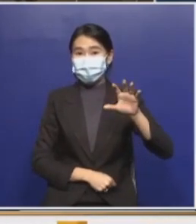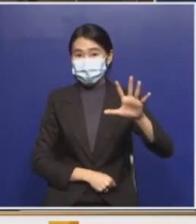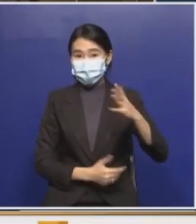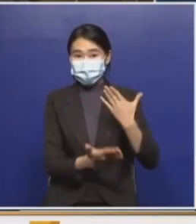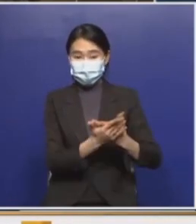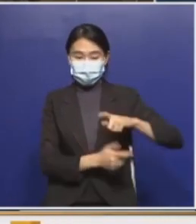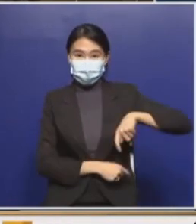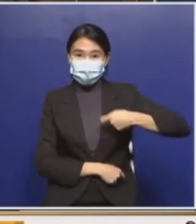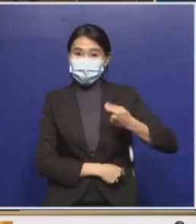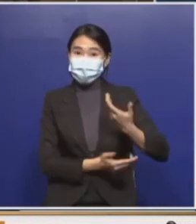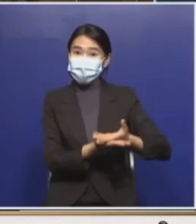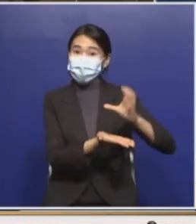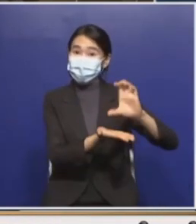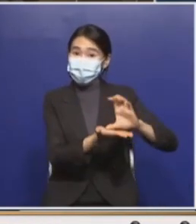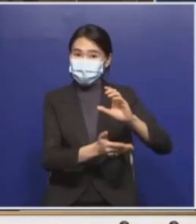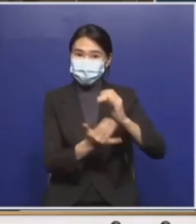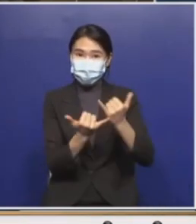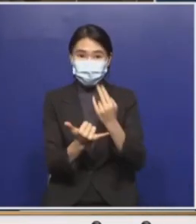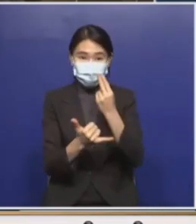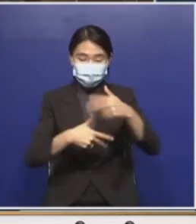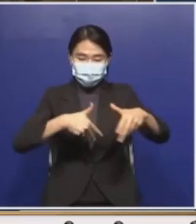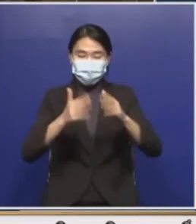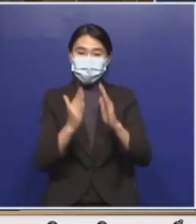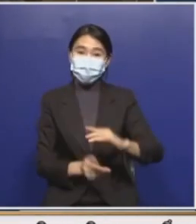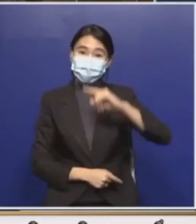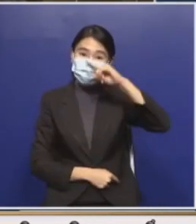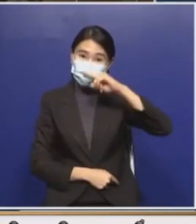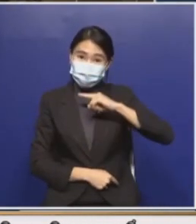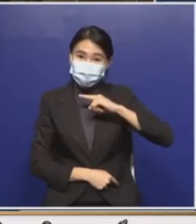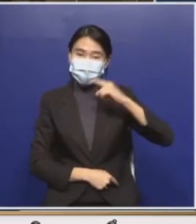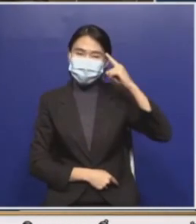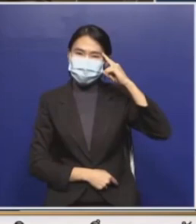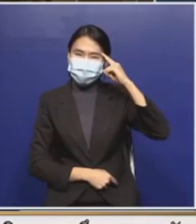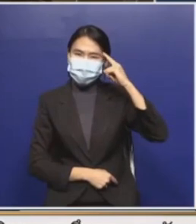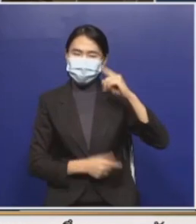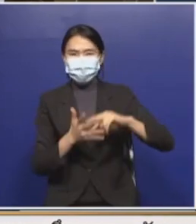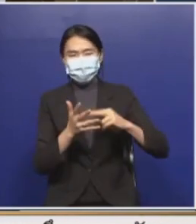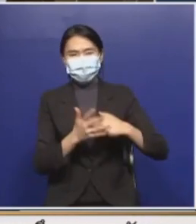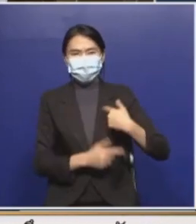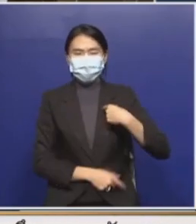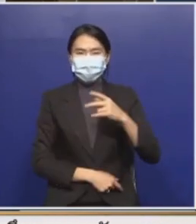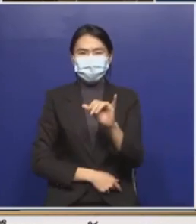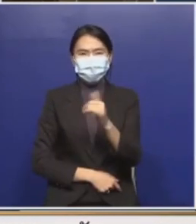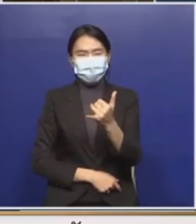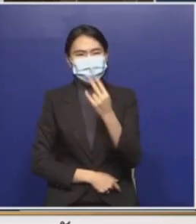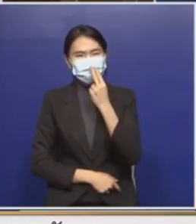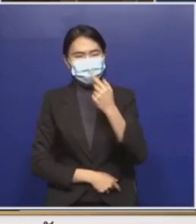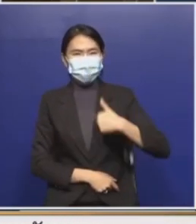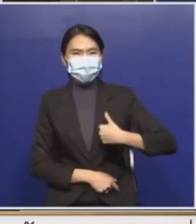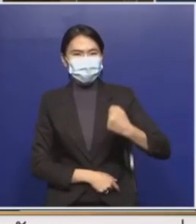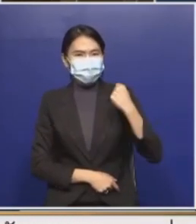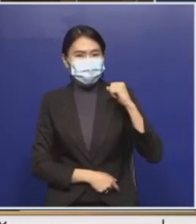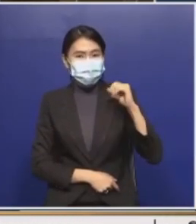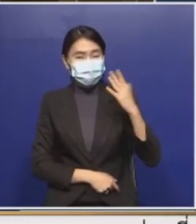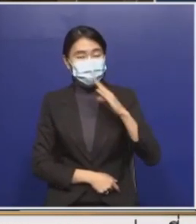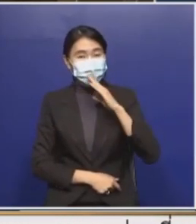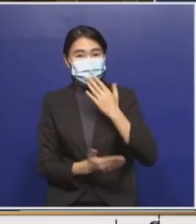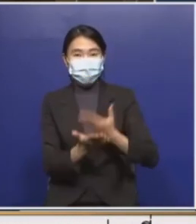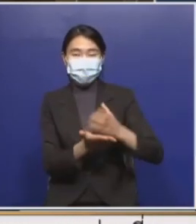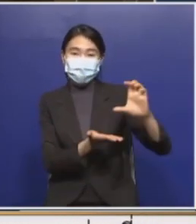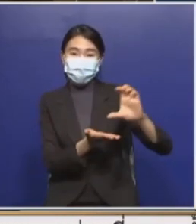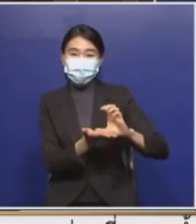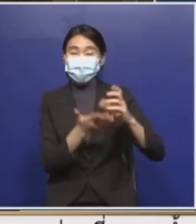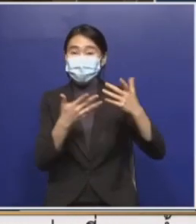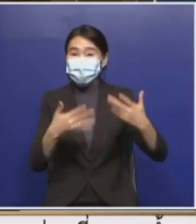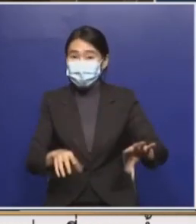2565ประชาชนไม่มีความมั่นใจว่าการจัดงบประมาณไปแล้วจะ